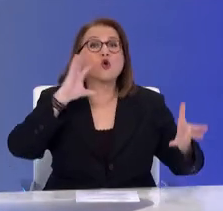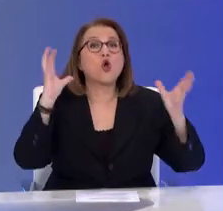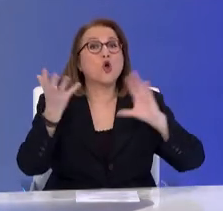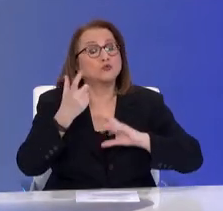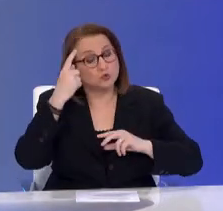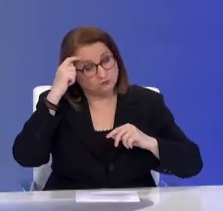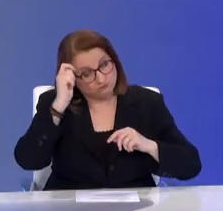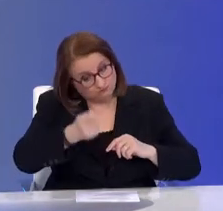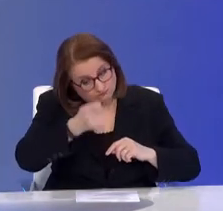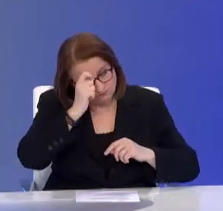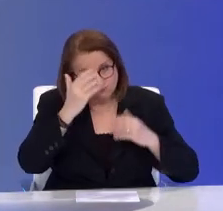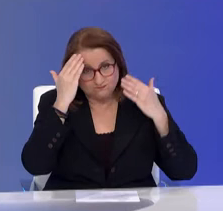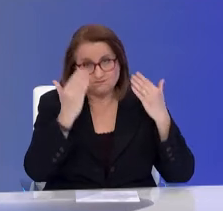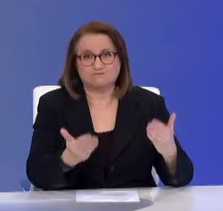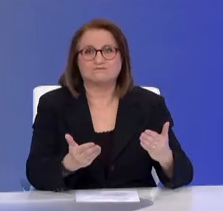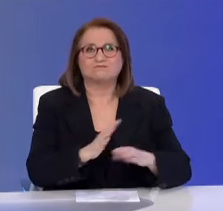Αποτελεί